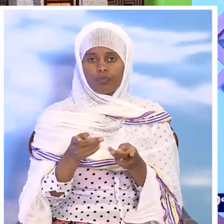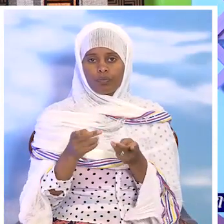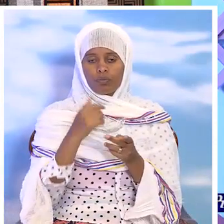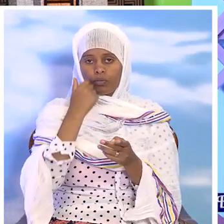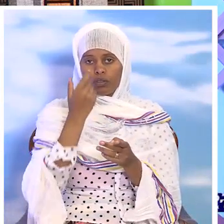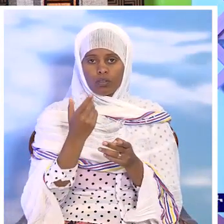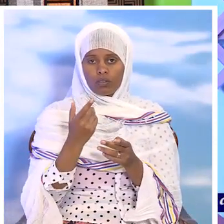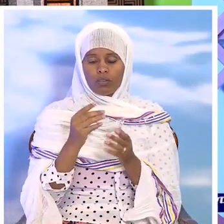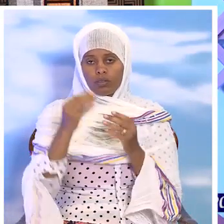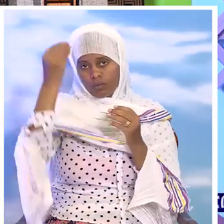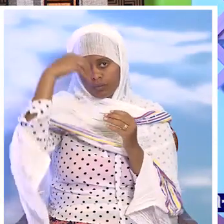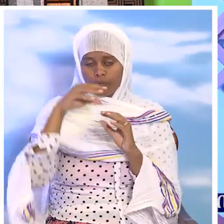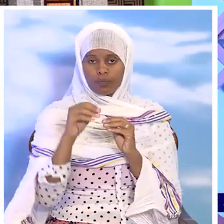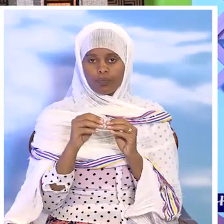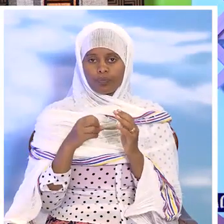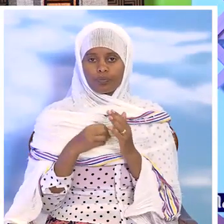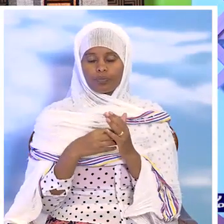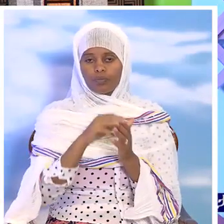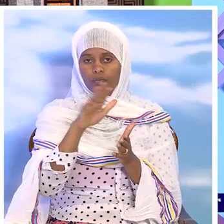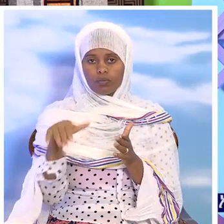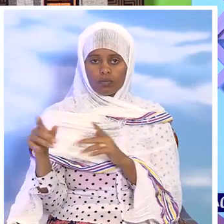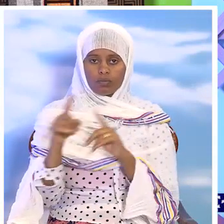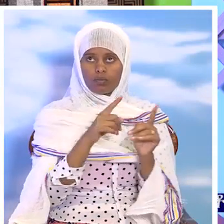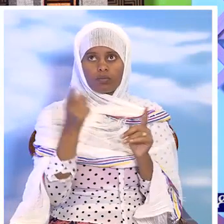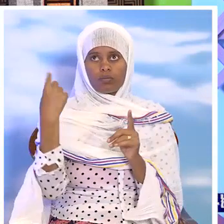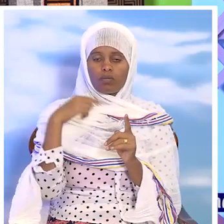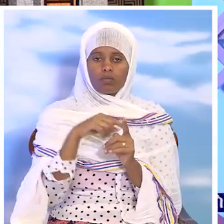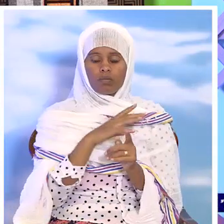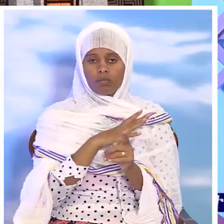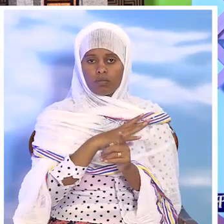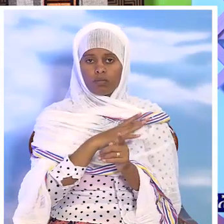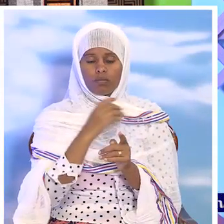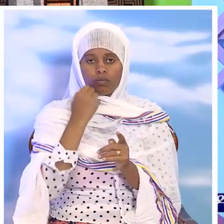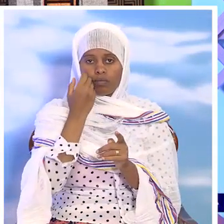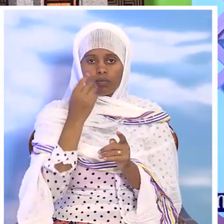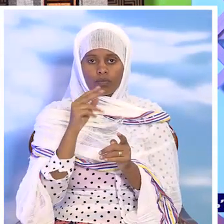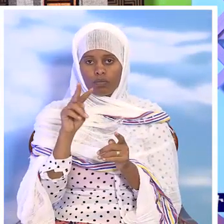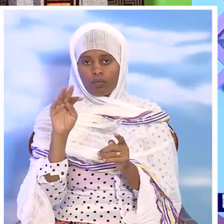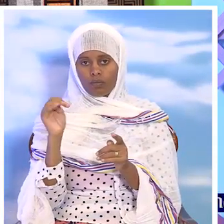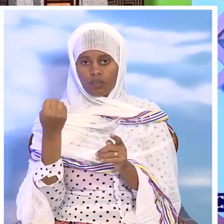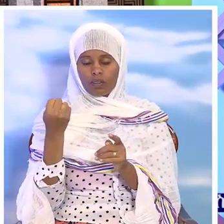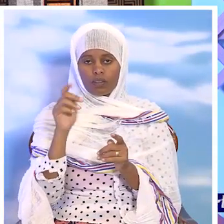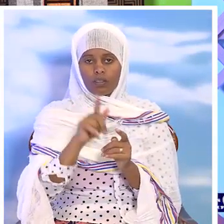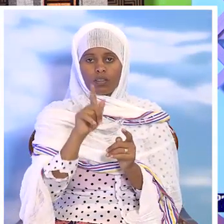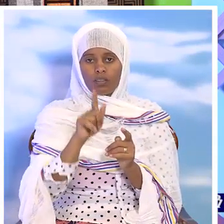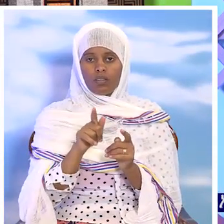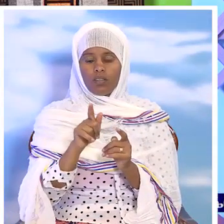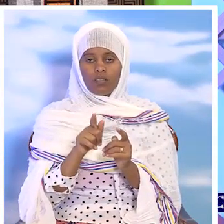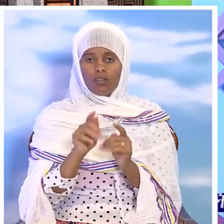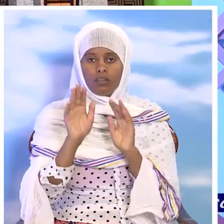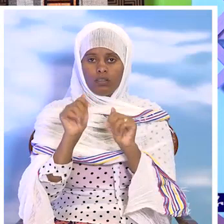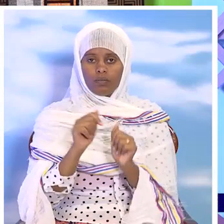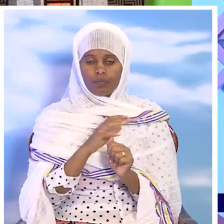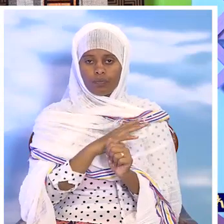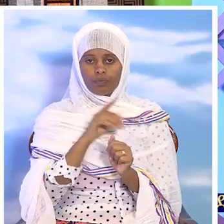ዕለቱ ስብከት እዩ ማለት እዩ። ስለዚ ምእመናን በእግዚኣብሄር ዘለናሉ ዕለት ዕለት 29 ነሃሴ ኢና